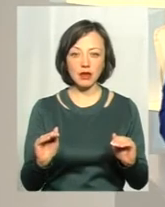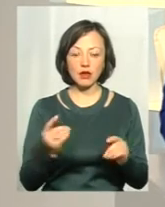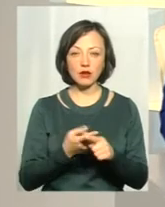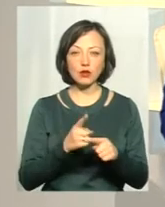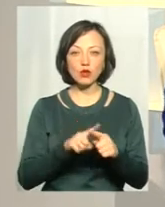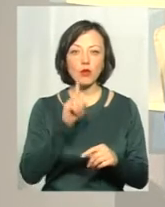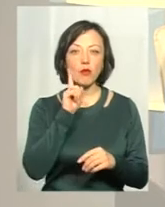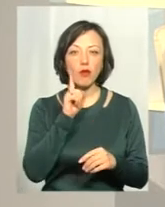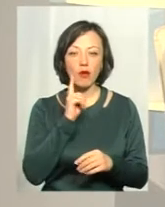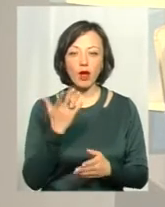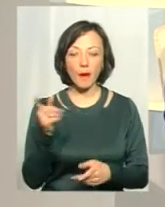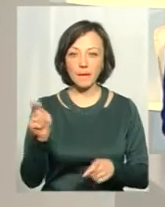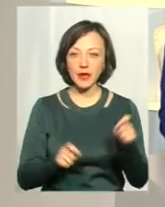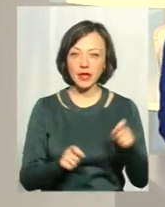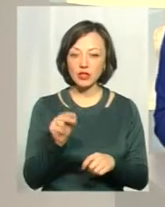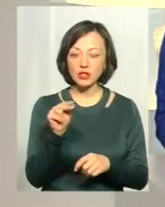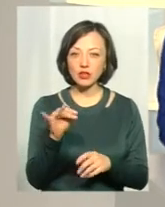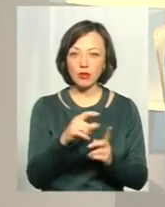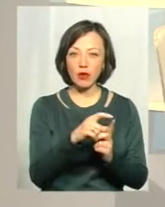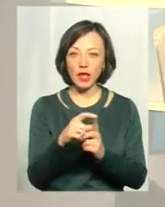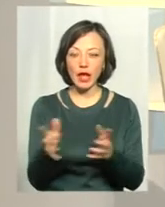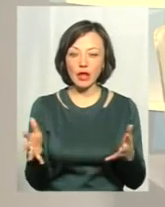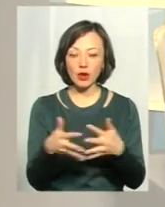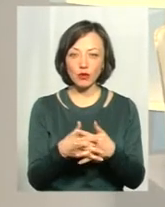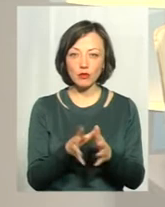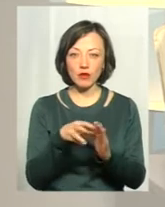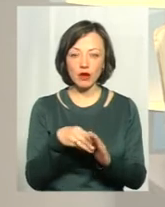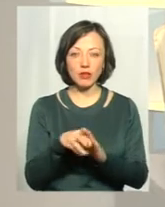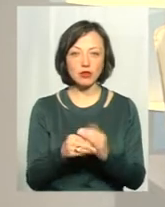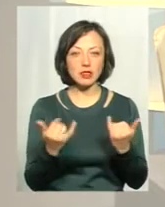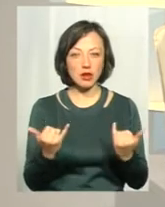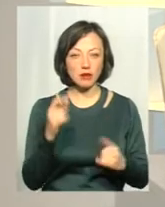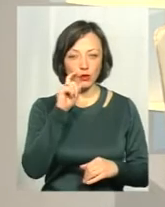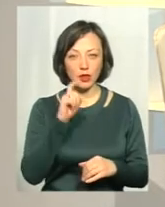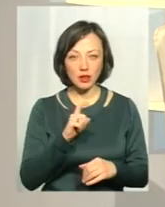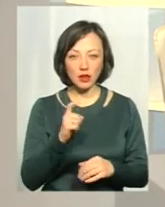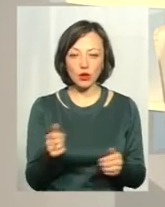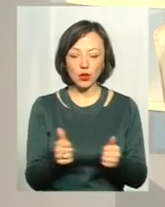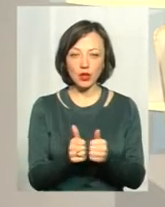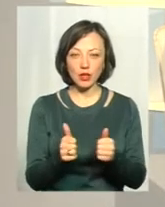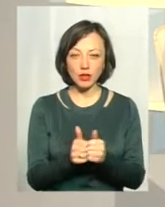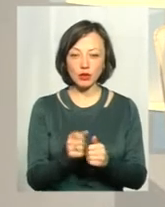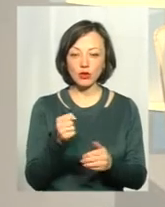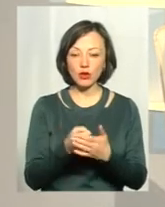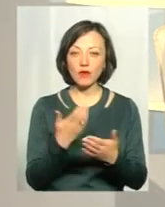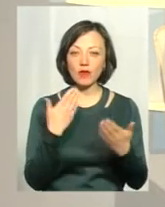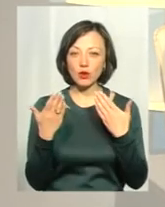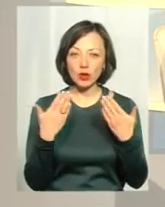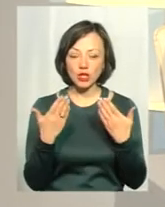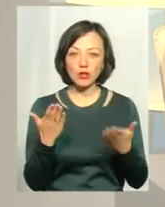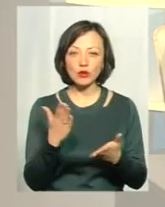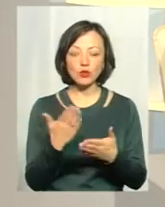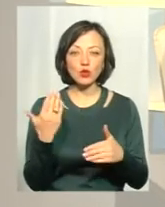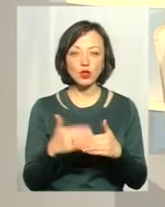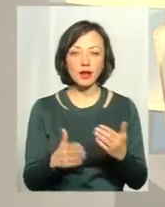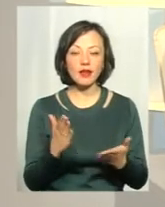молодь, яка приїхала. І чи поняття інклюзії, яке впроваджується зараз в Україні, воно дотично до того відношення, яке вже